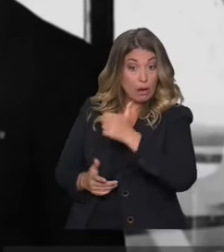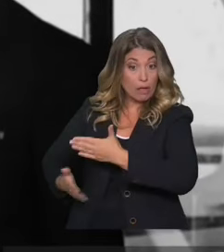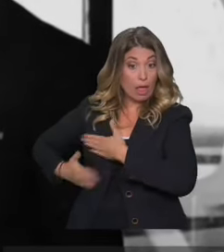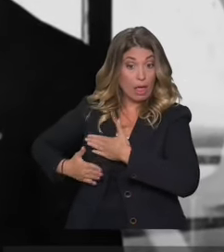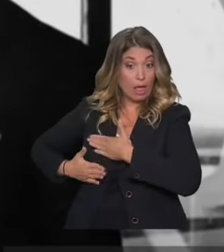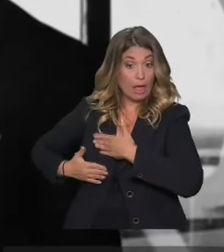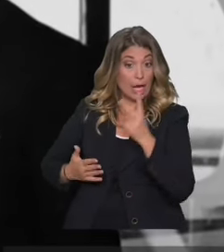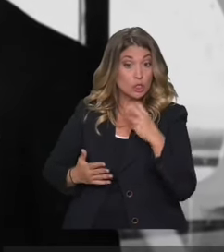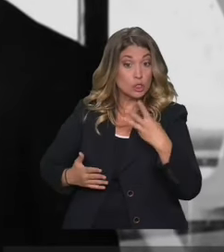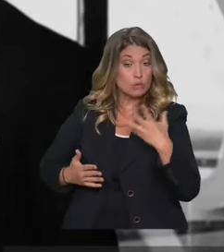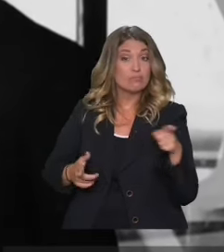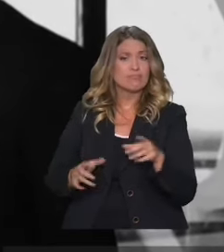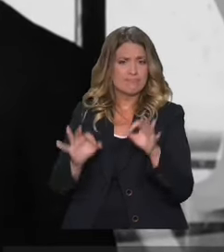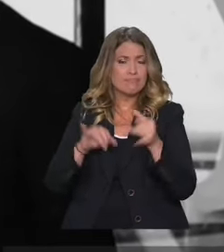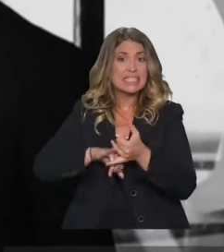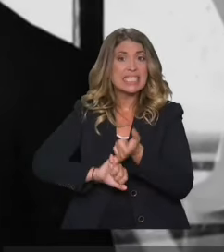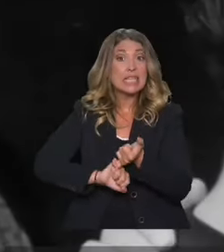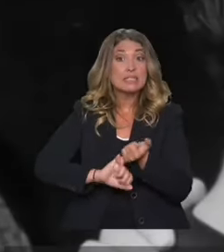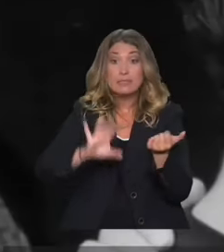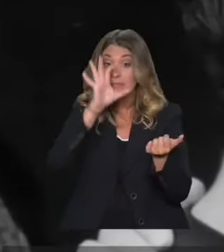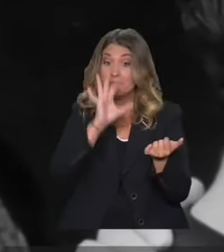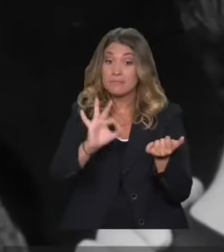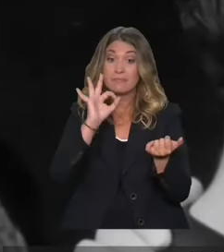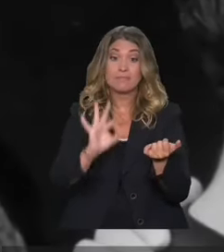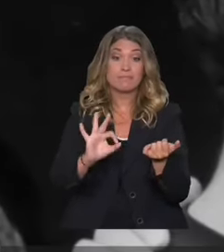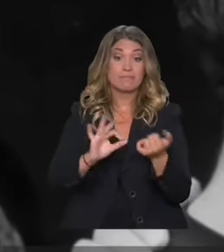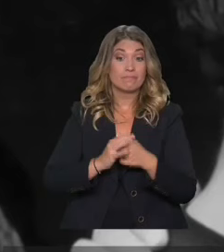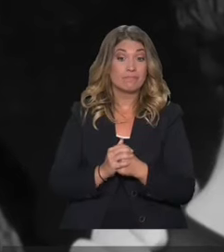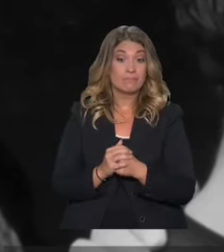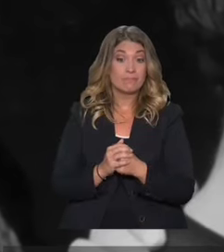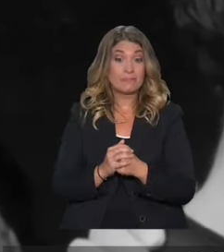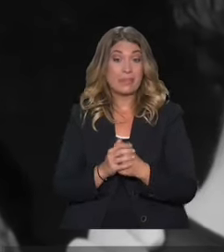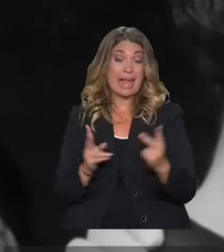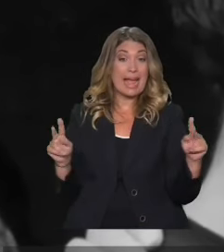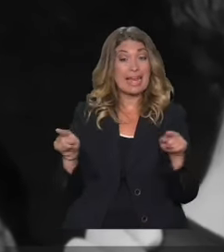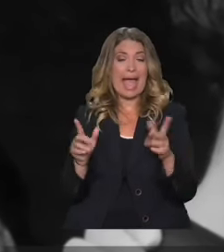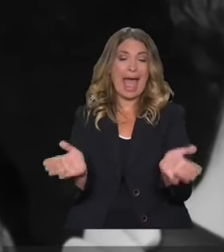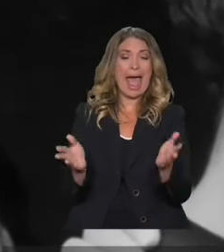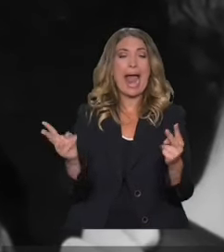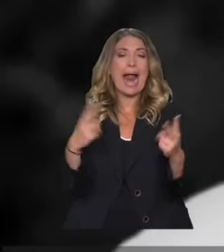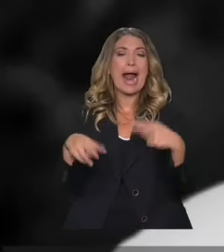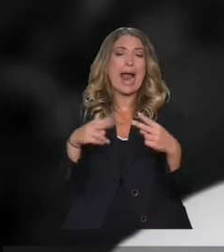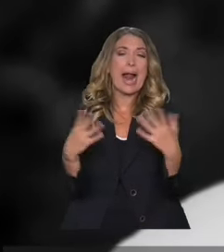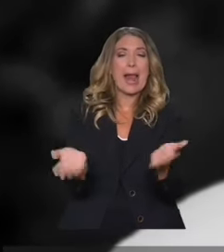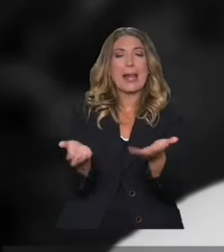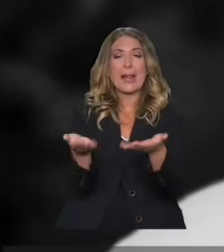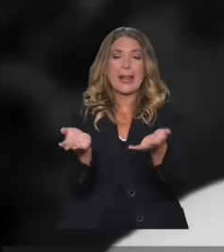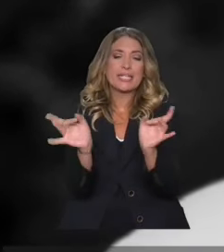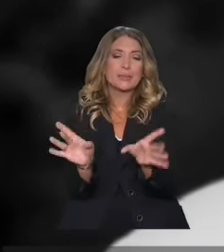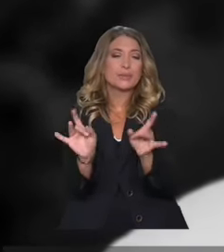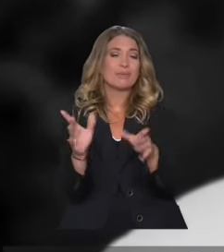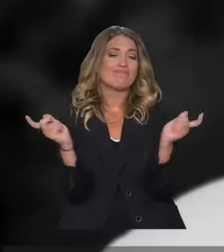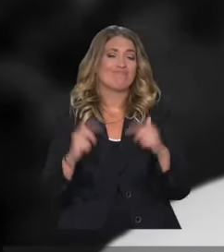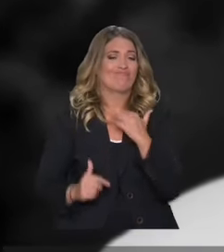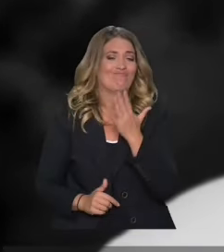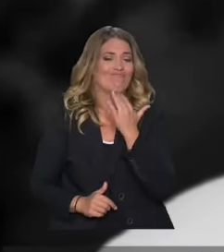and that was his first real love affair. And he said, lovely, you two have a great fling, but you know that